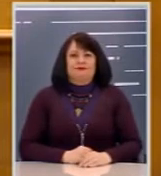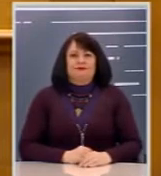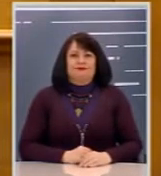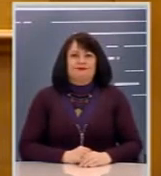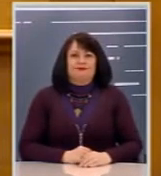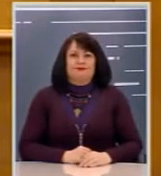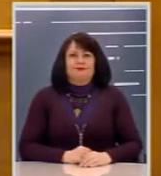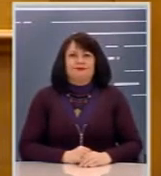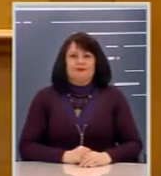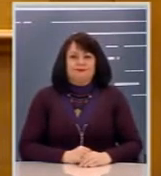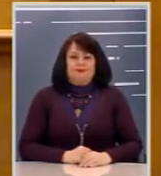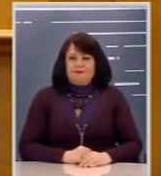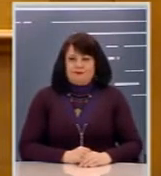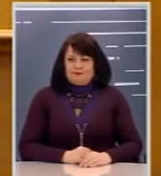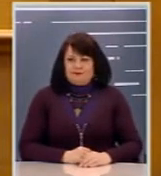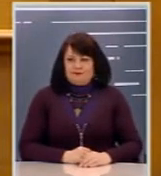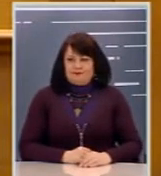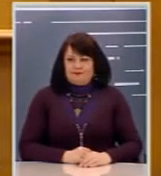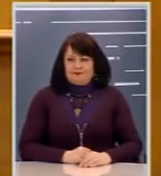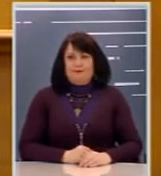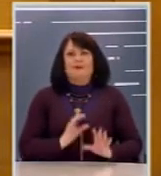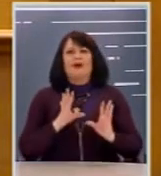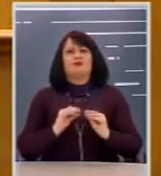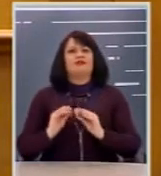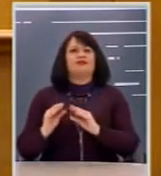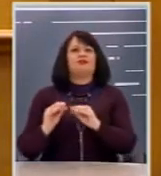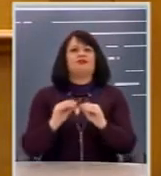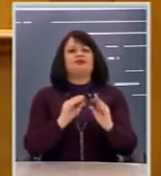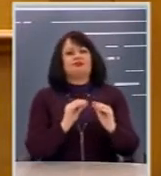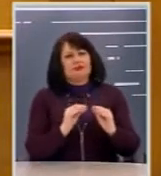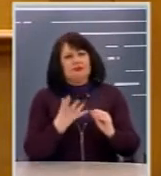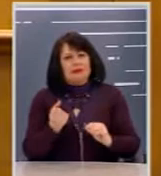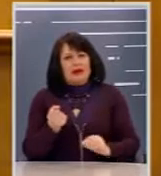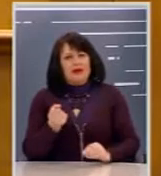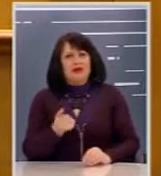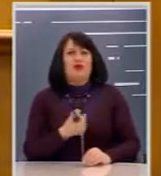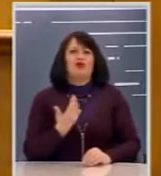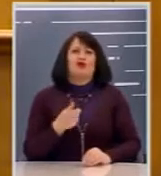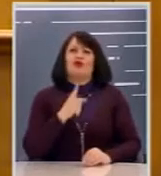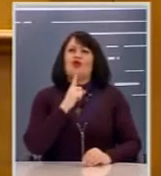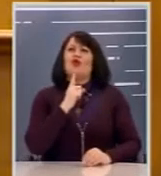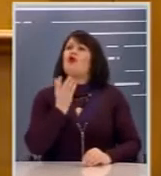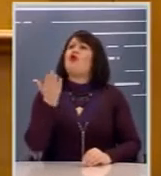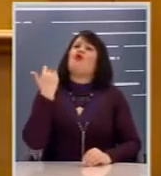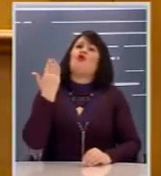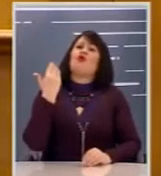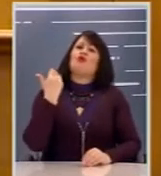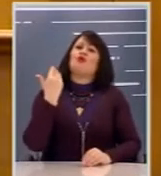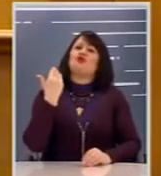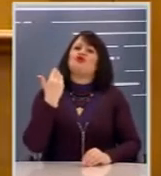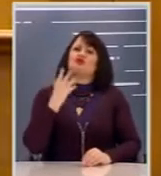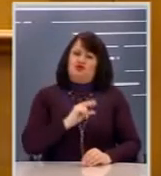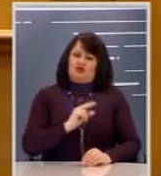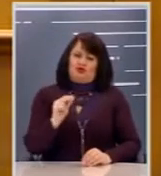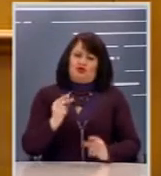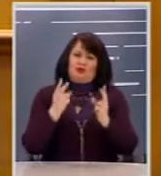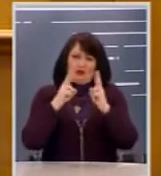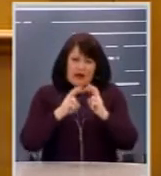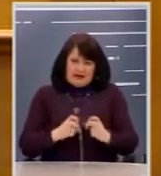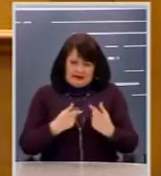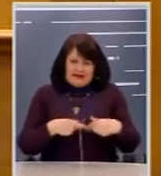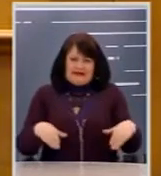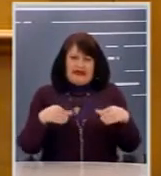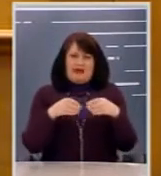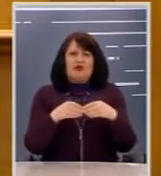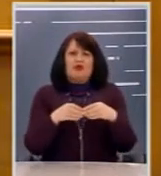Υπάρχει μία περιραίουσα ατμόσφαιρα ότι όπως και οι άλλες επιτροπές λέει, και αυτή η επιτροπή δεν